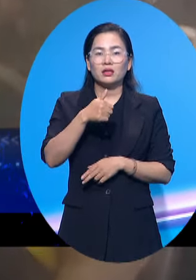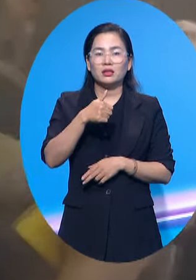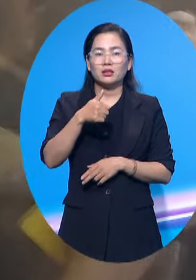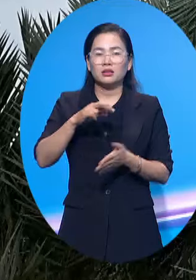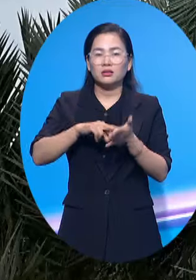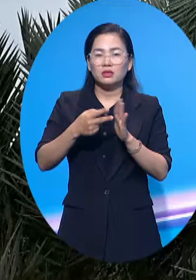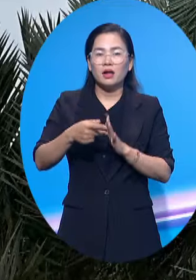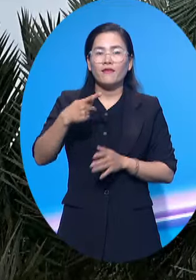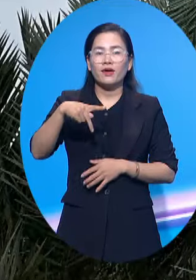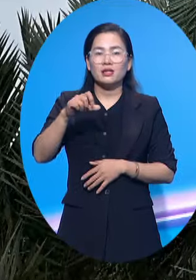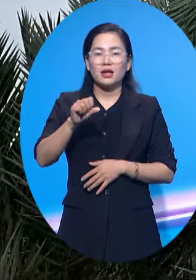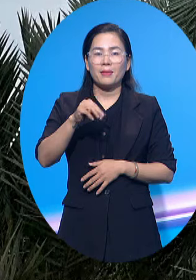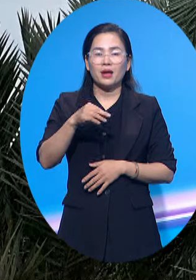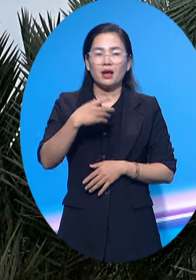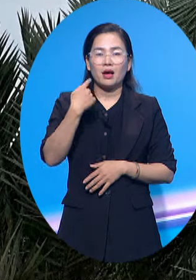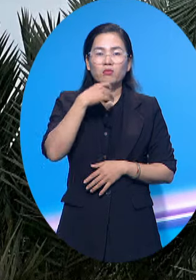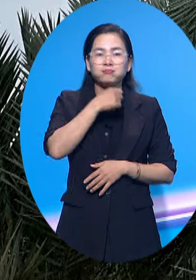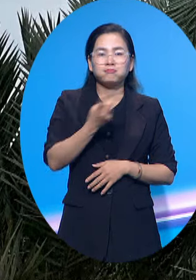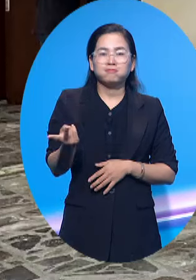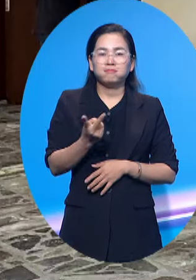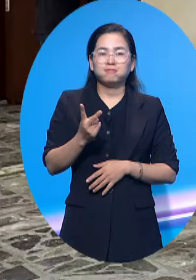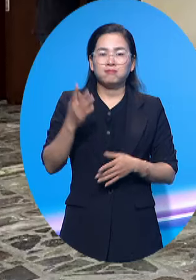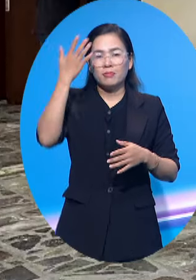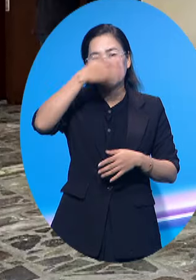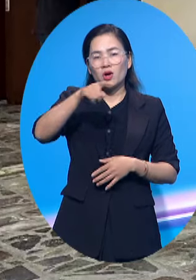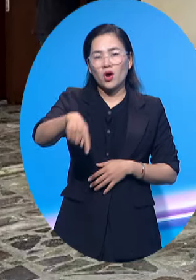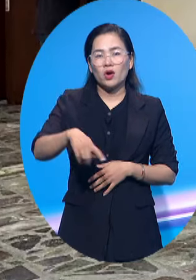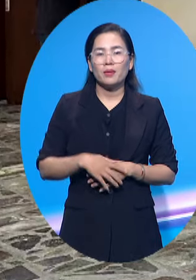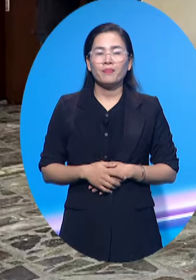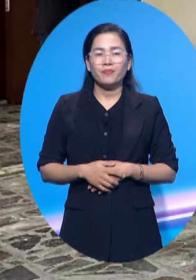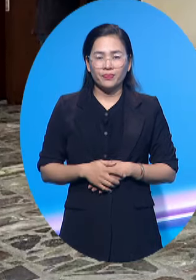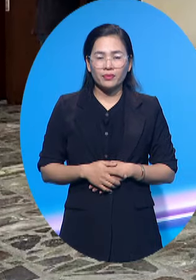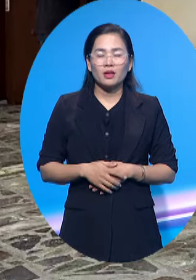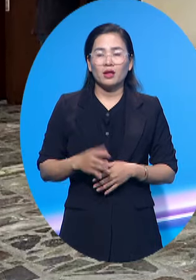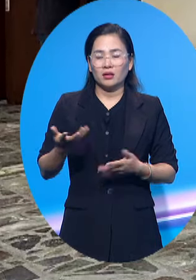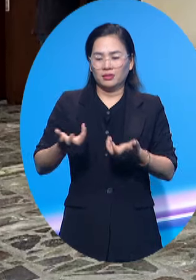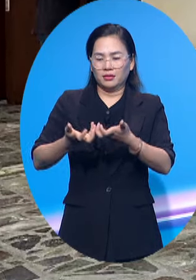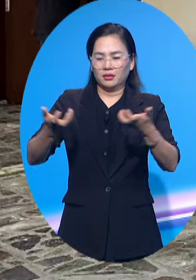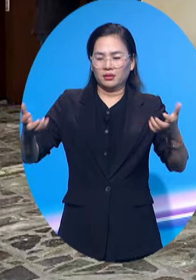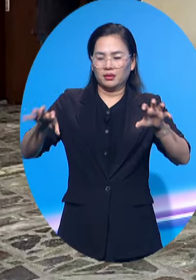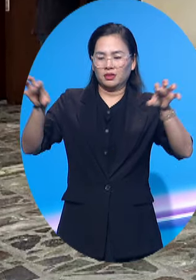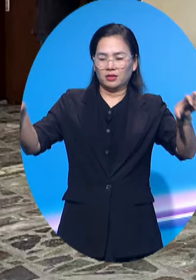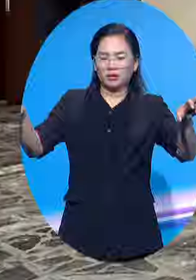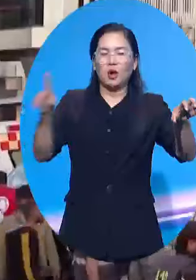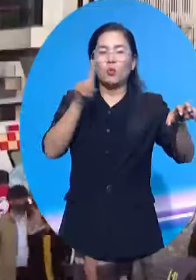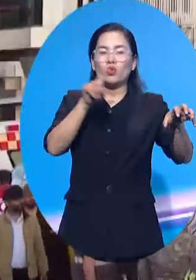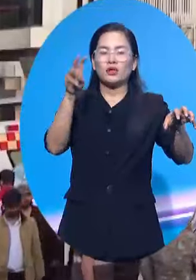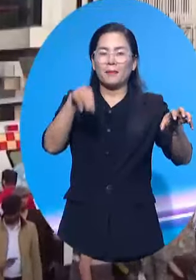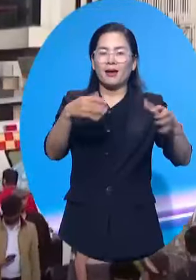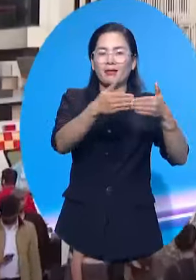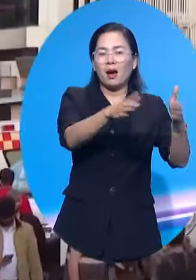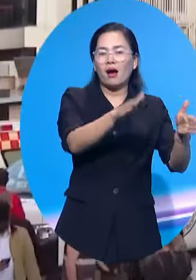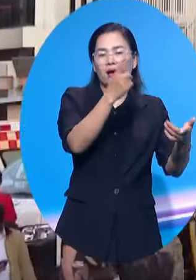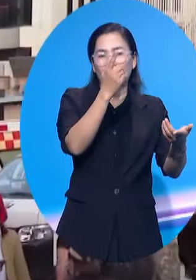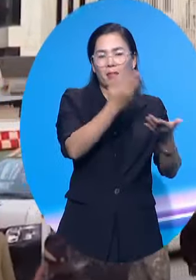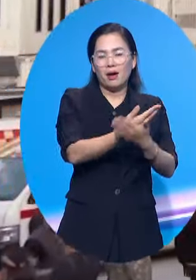Mekdad. Lãnh sự quán Iran nằm ở khu vực Mazeh của thủ đô Damas, cách cơ sở cũ khoảng 100 mét. Đây cũng là nơi có các đại sứ